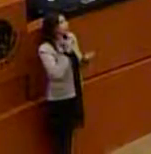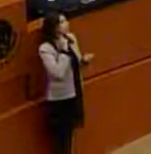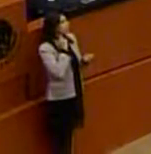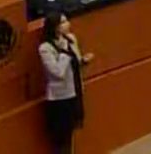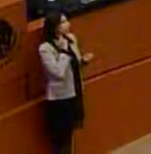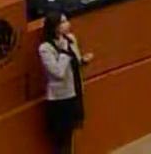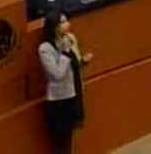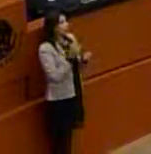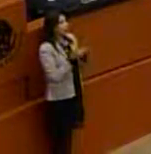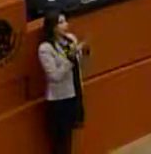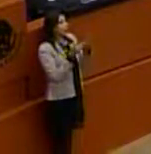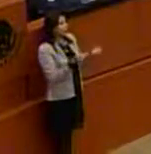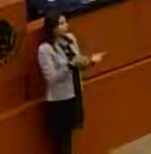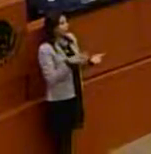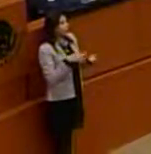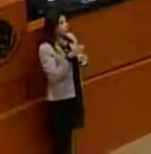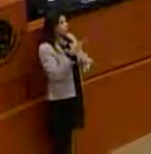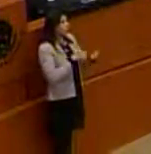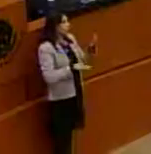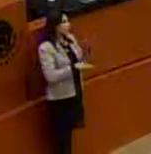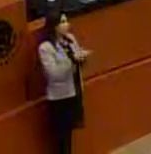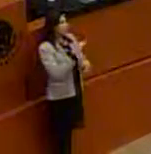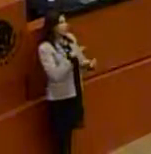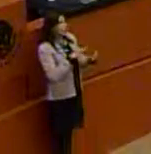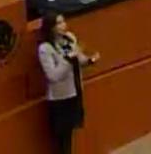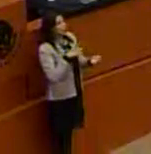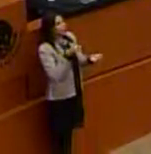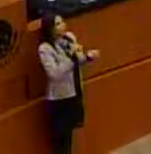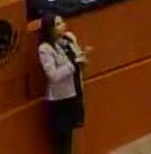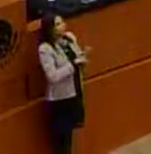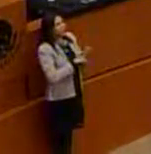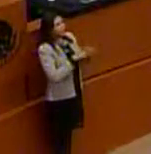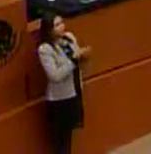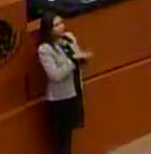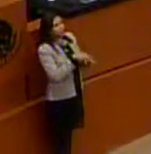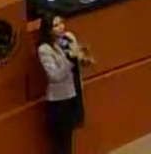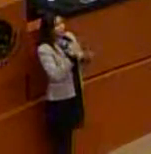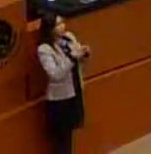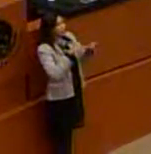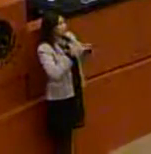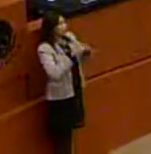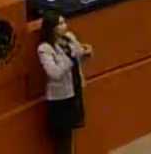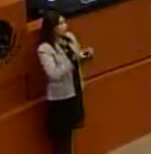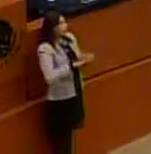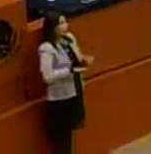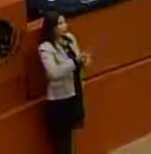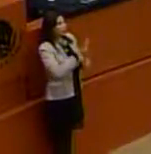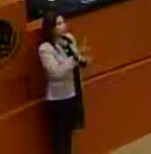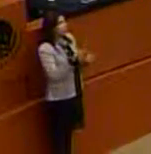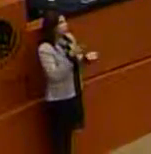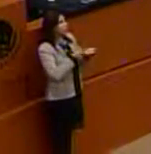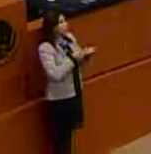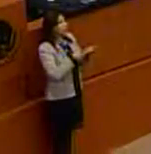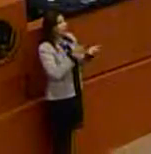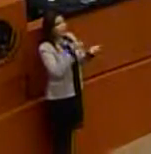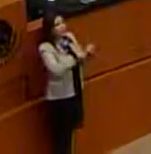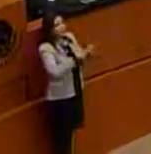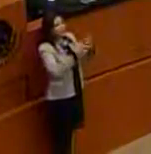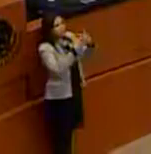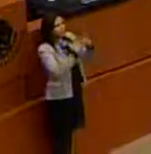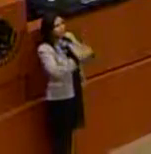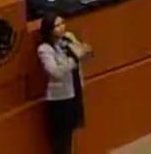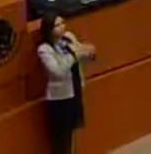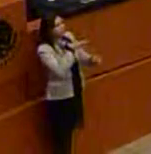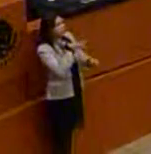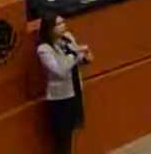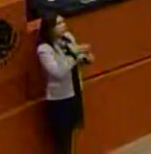aujourd'hui amorti et entré dans le domaine public. La valeur ajoutée d'une entreprise ne repose que partiellement sur le travail humain. Il est donc